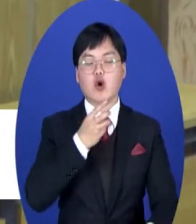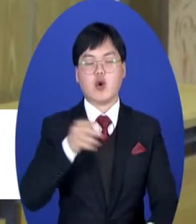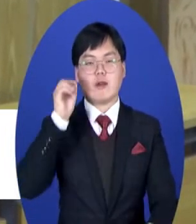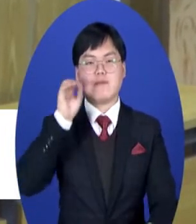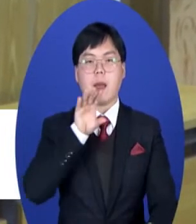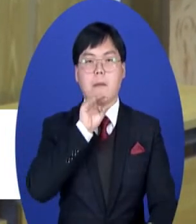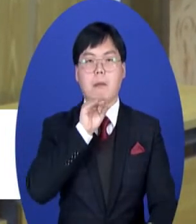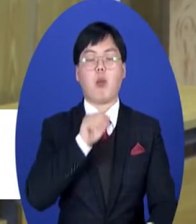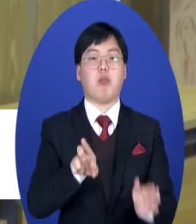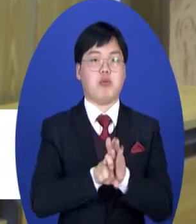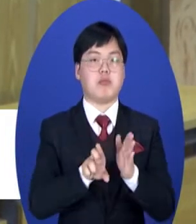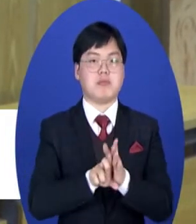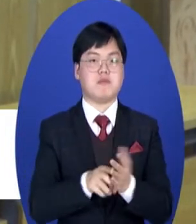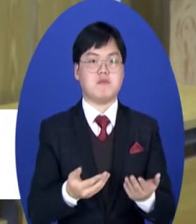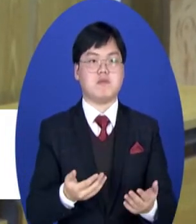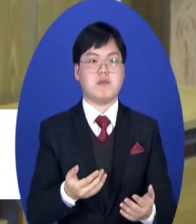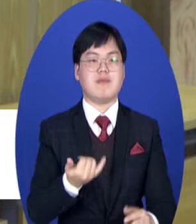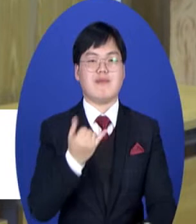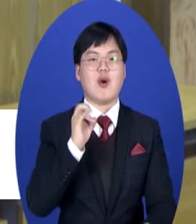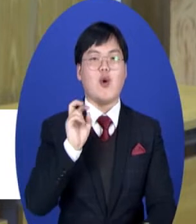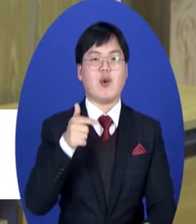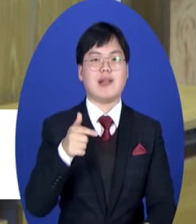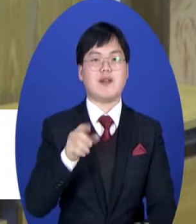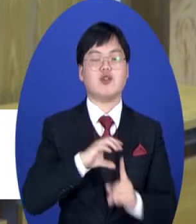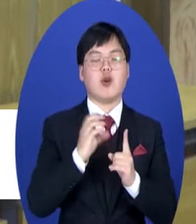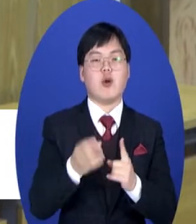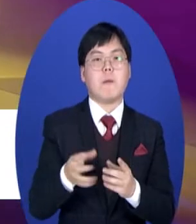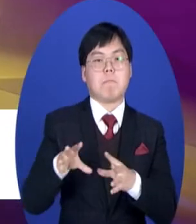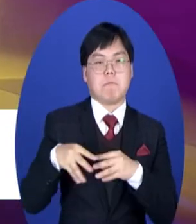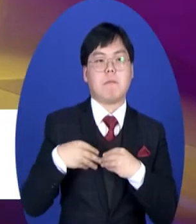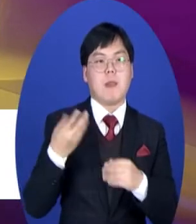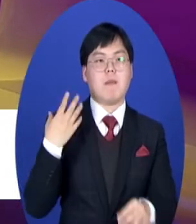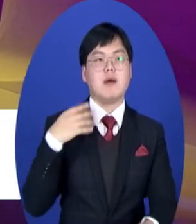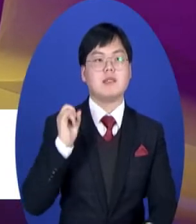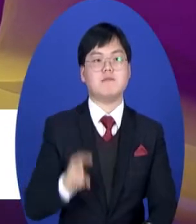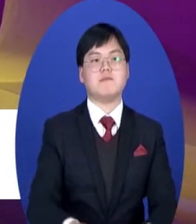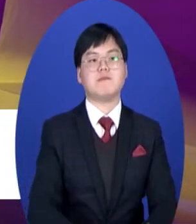цэцэлж ирэх ийм урлаг өвлөн суралцаж ирлээ.